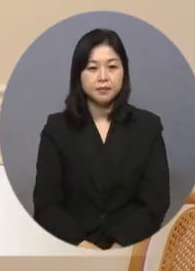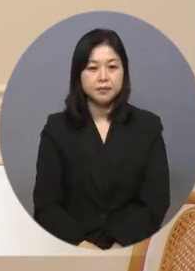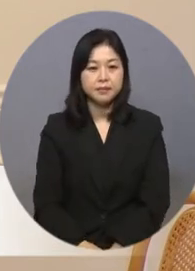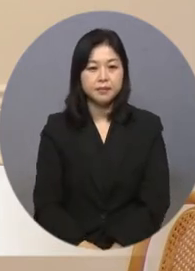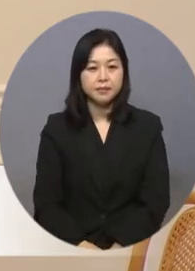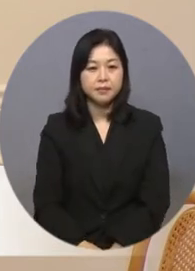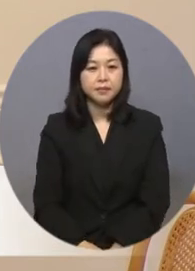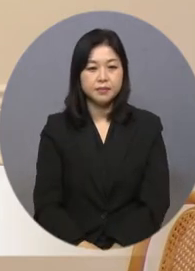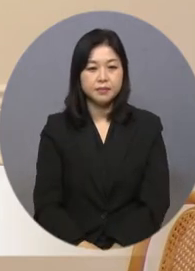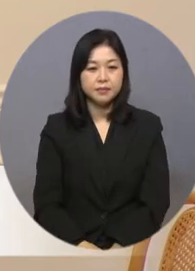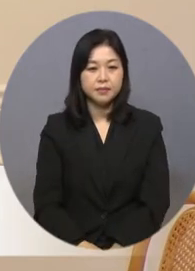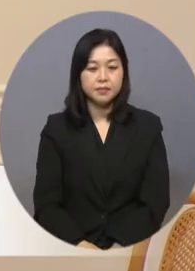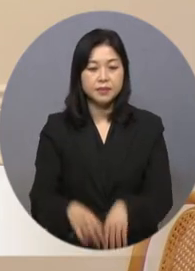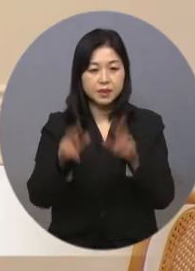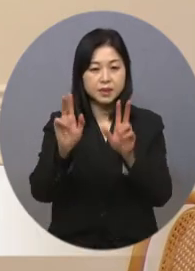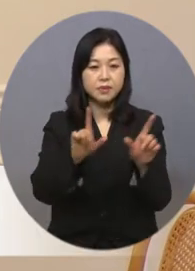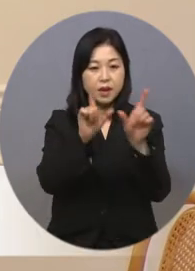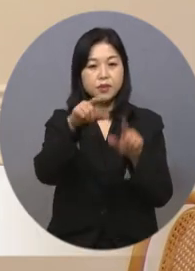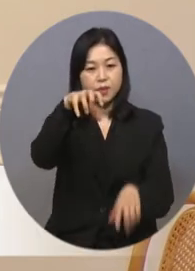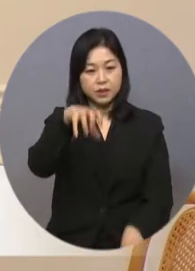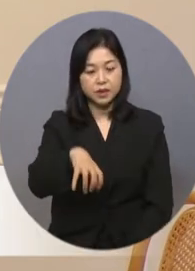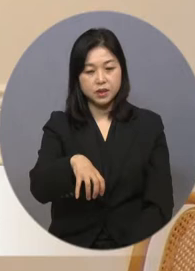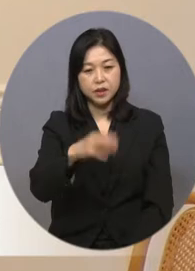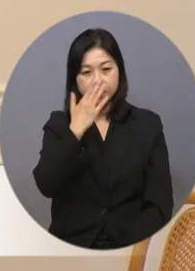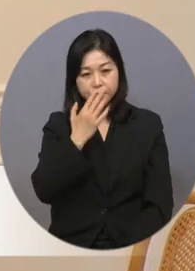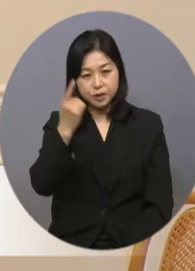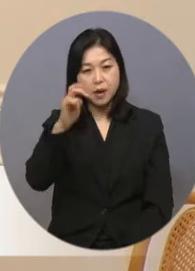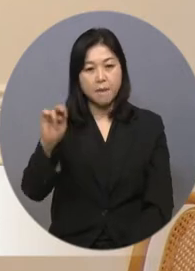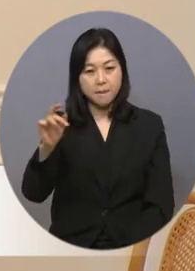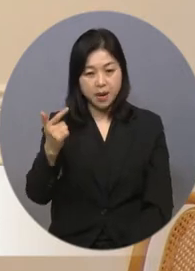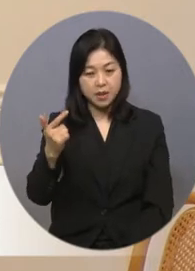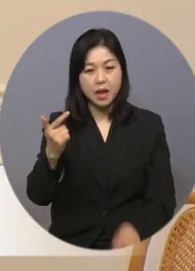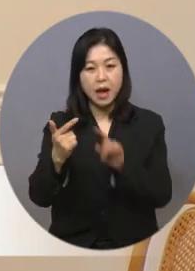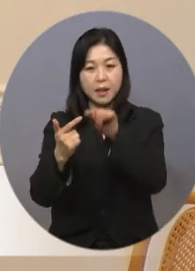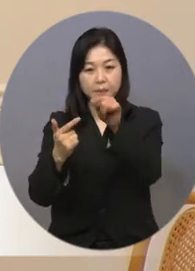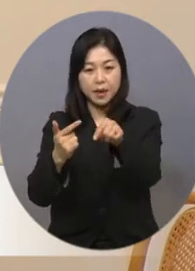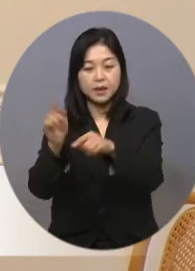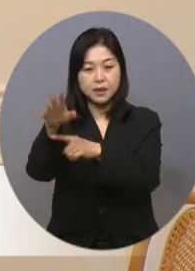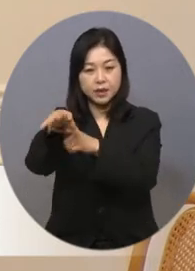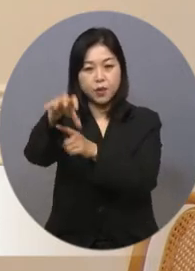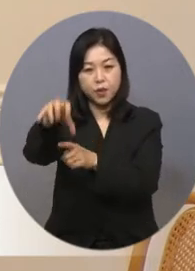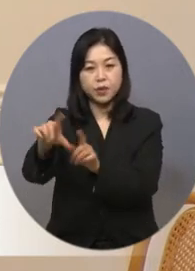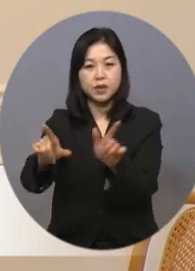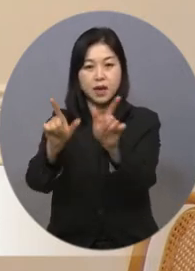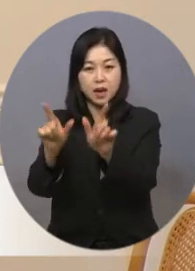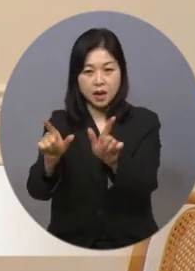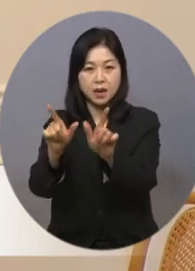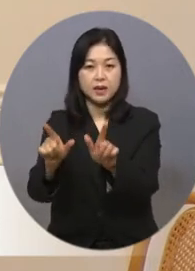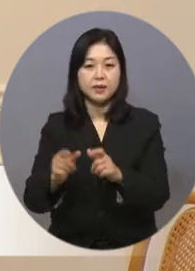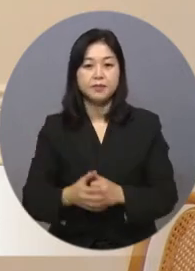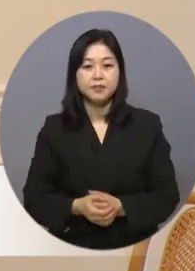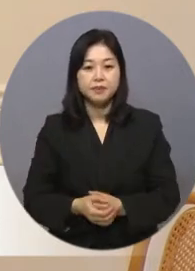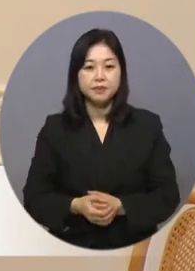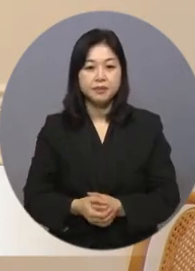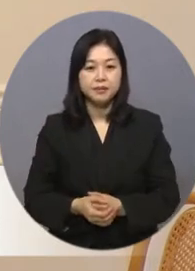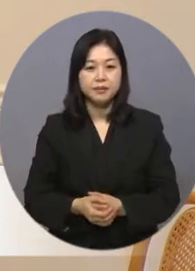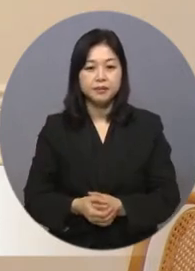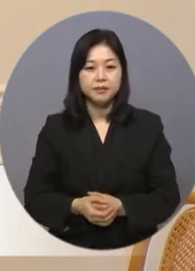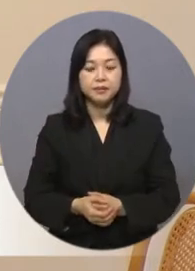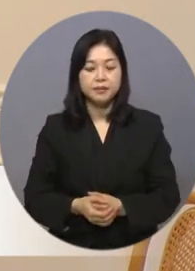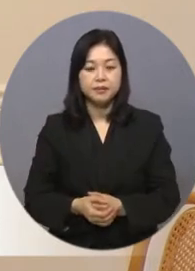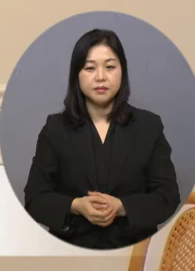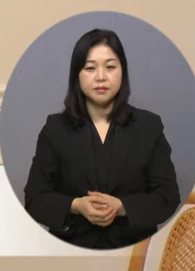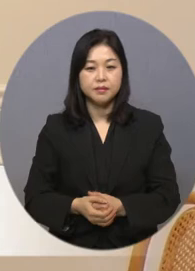그 지금 살고 있는 곳이 순천만 앞에 그 시골에 살고 있거든요. 시골에